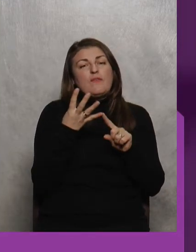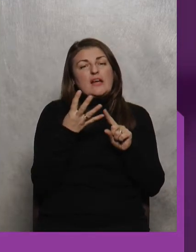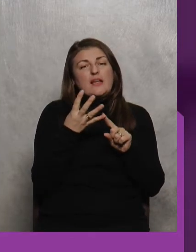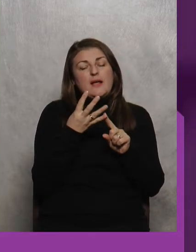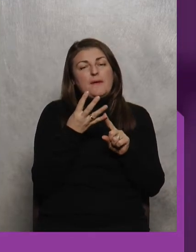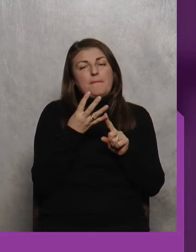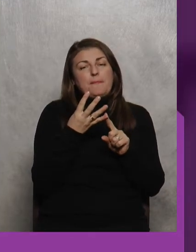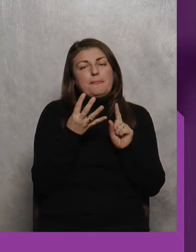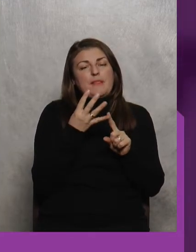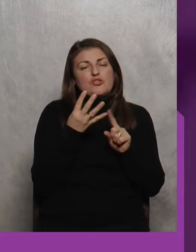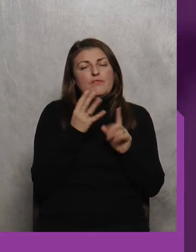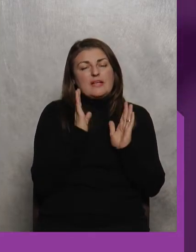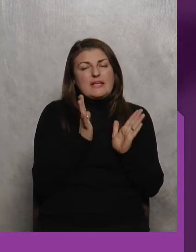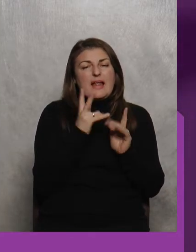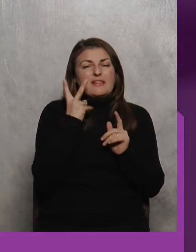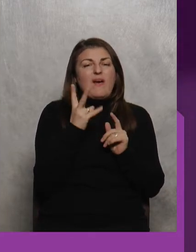на четвертий тільки